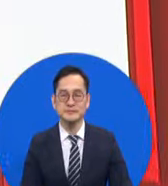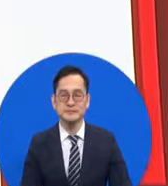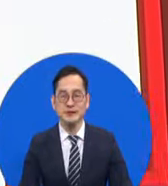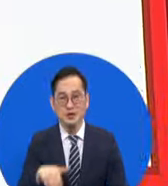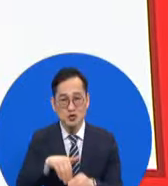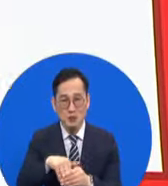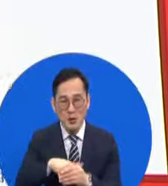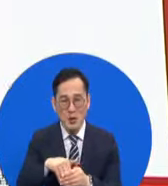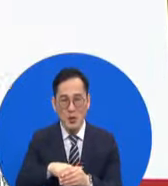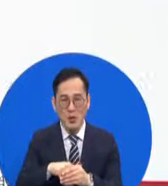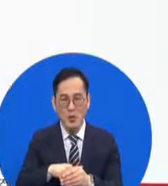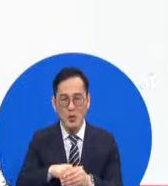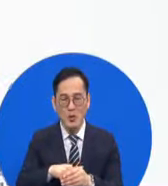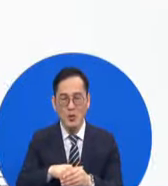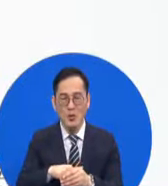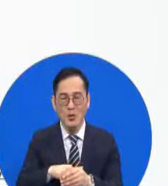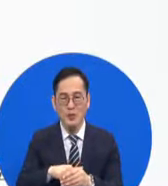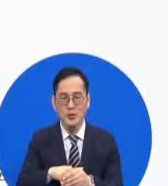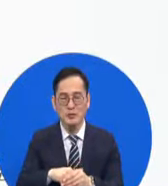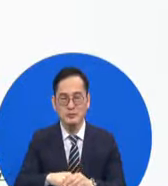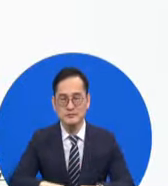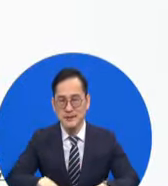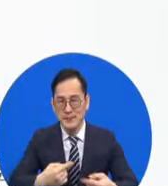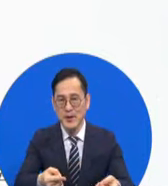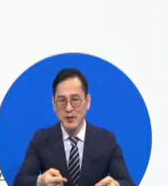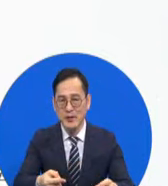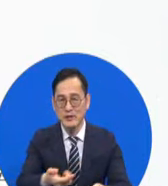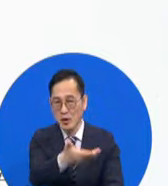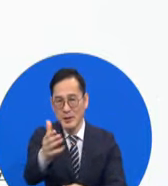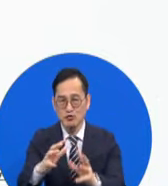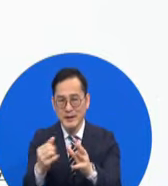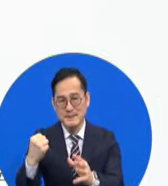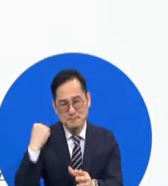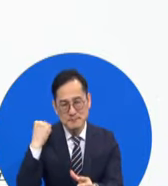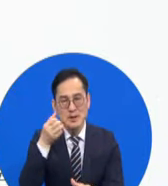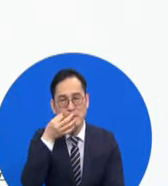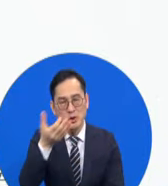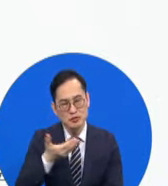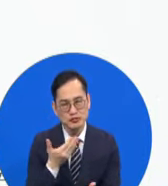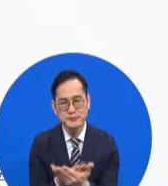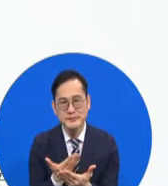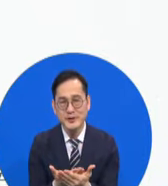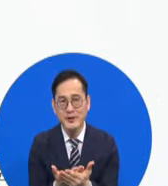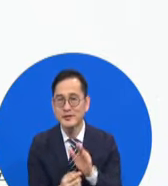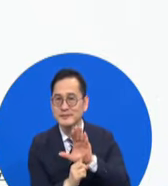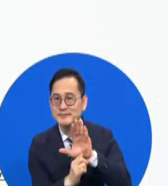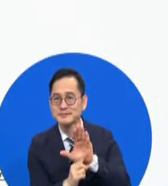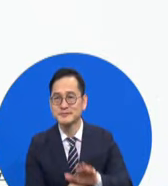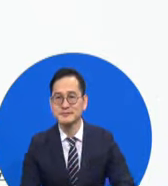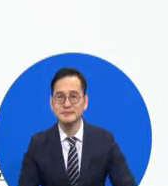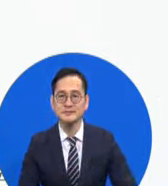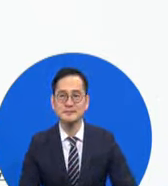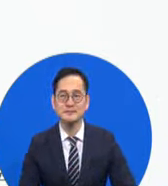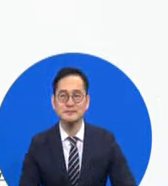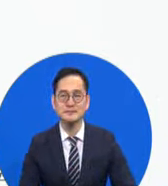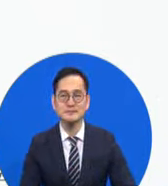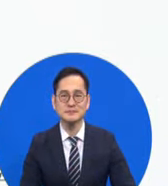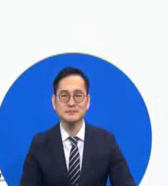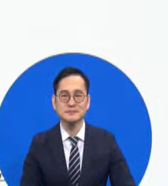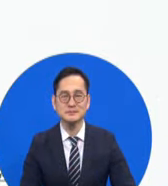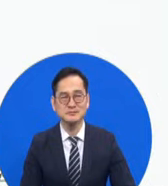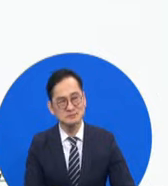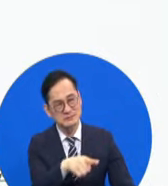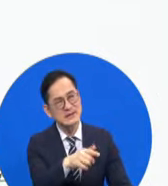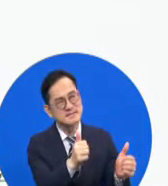투표의 힘을 보여주세요. 오늘 총선 선택의 날. 여야 서로 상대방의 심판론을 강조한